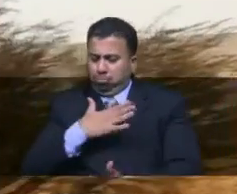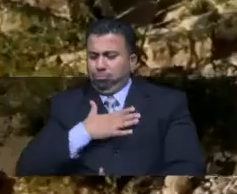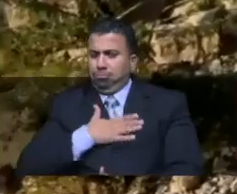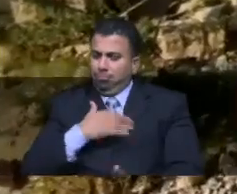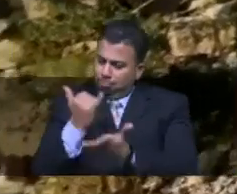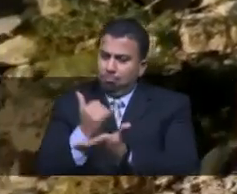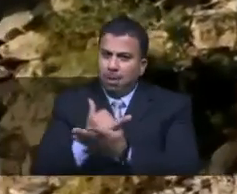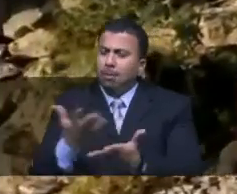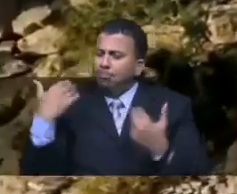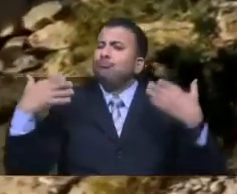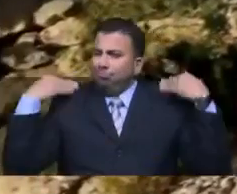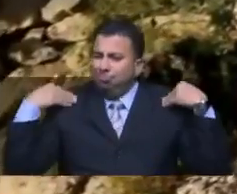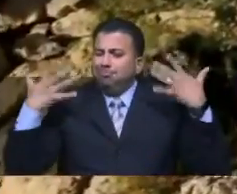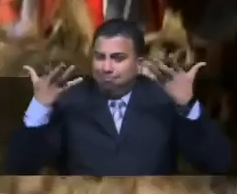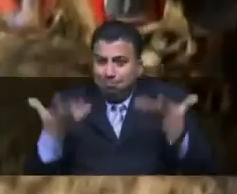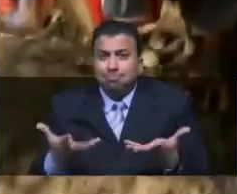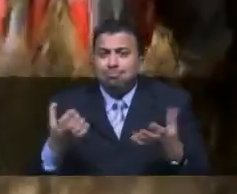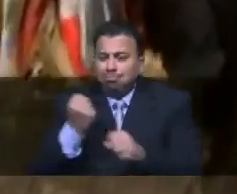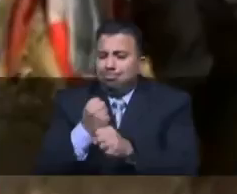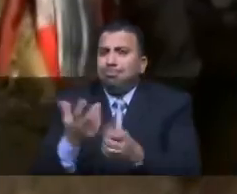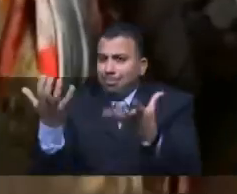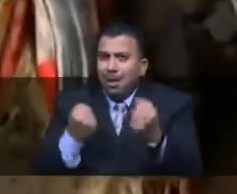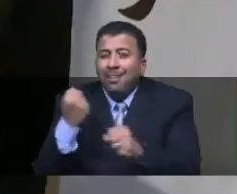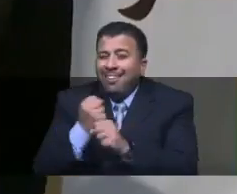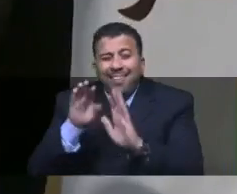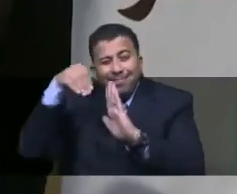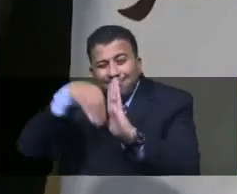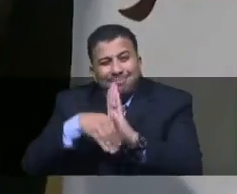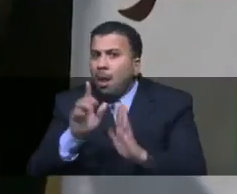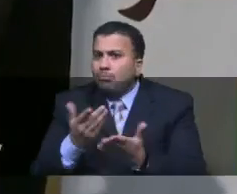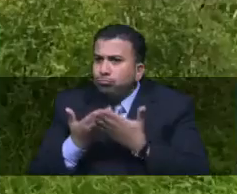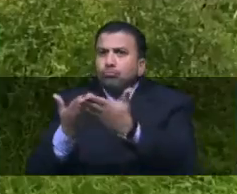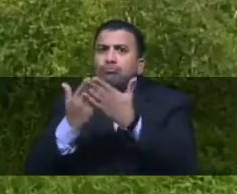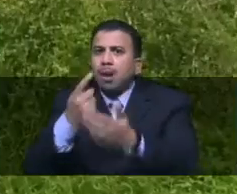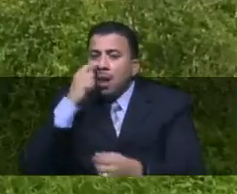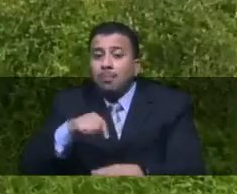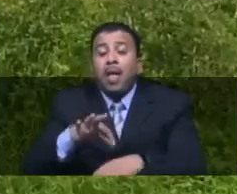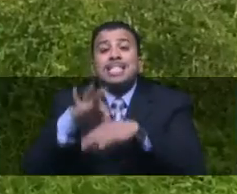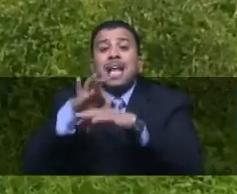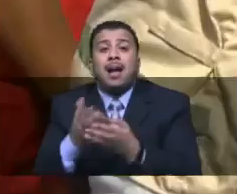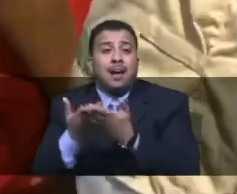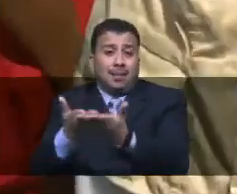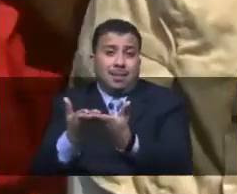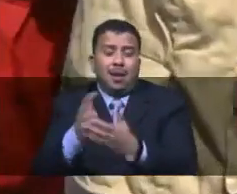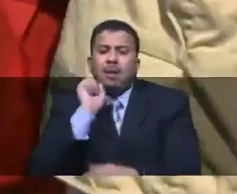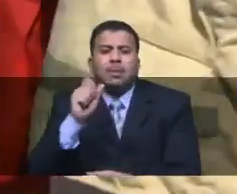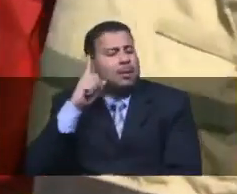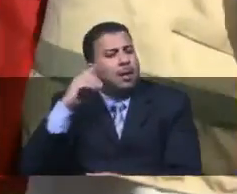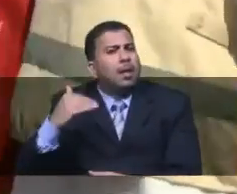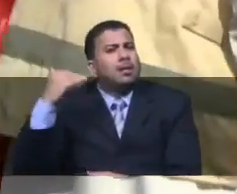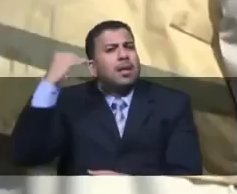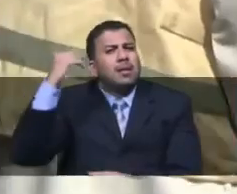الملقاة على عاتقها، ولن تتخلف عن أداء دورها الوطني وواجبها الإنساني وتحقيق تطلعات